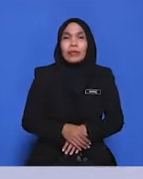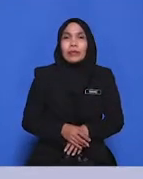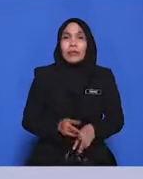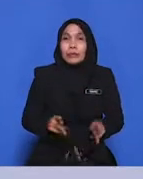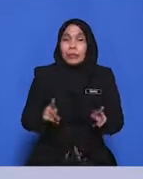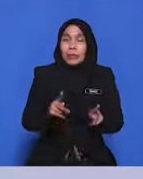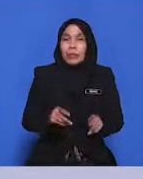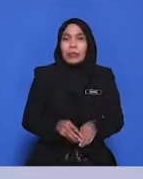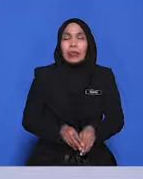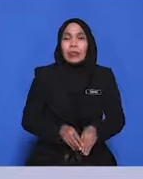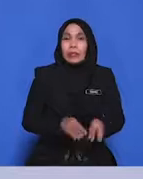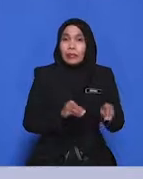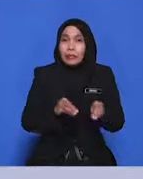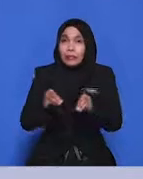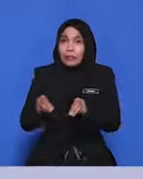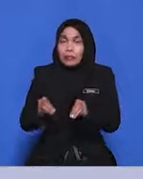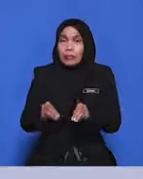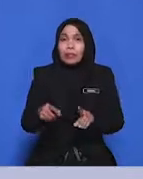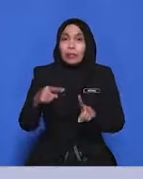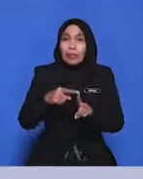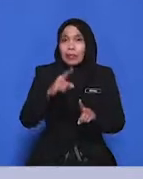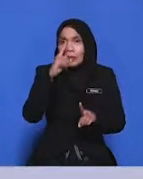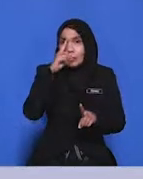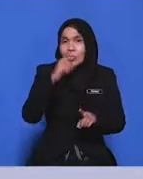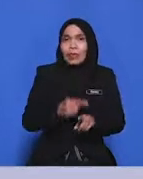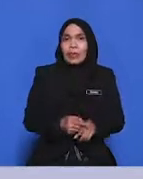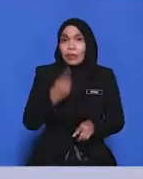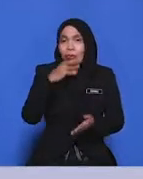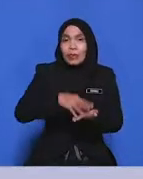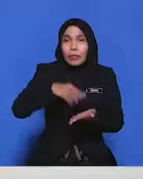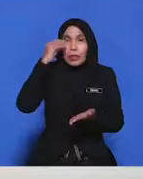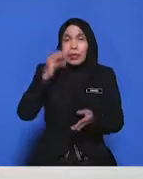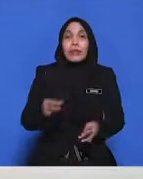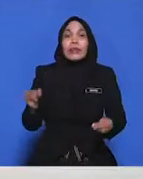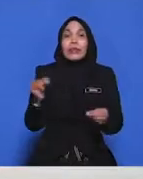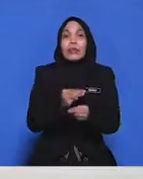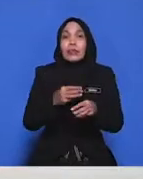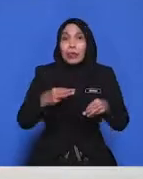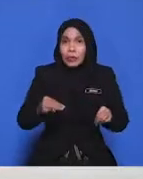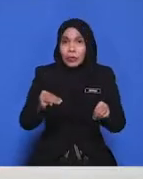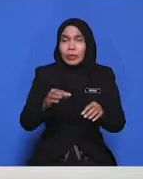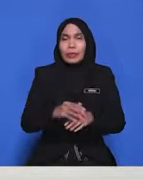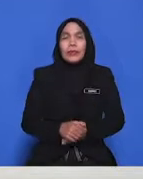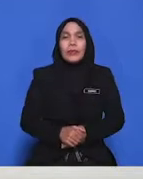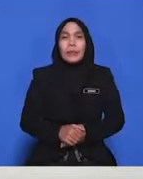India untuk mendalami ilmu matematik moden. Masya Allah, sungguh